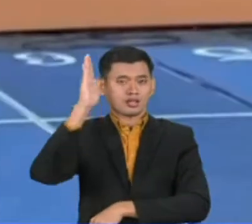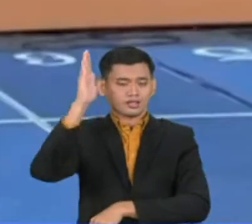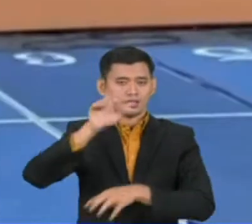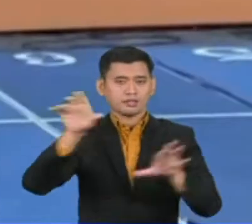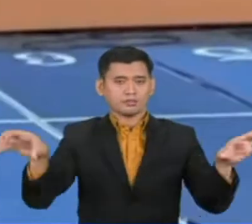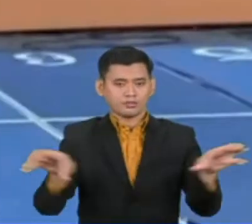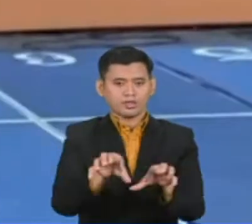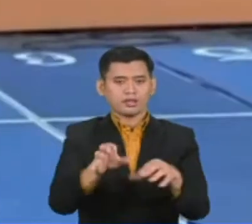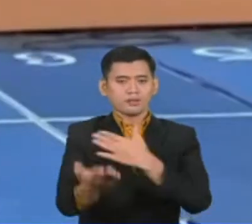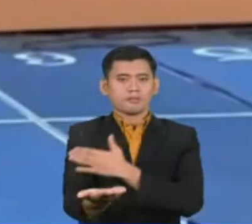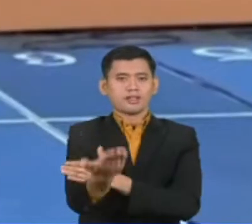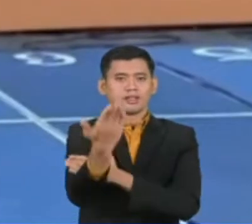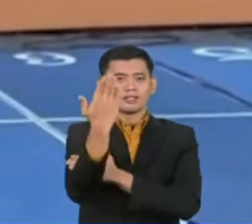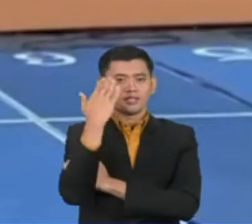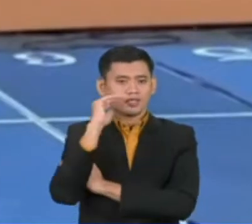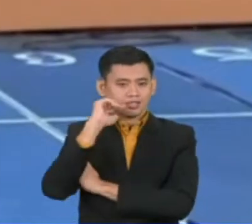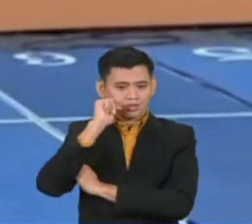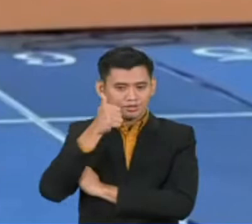esok.